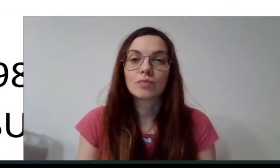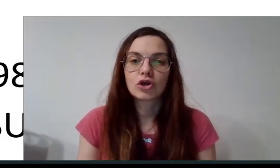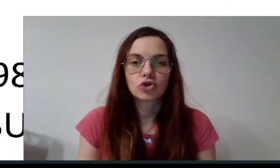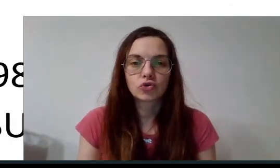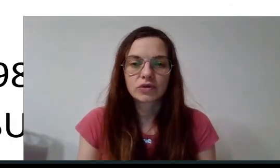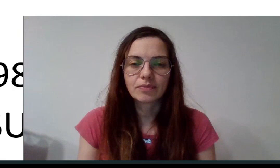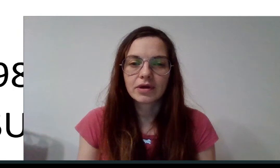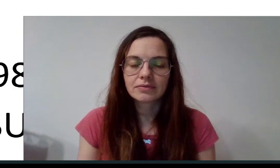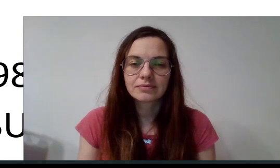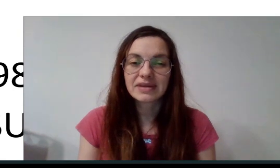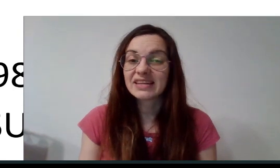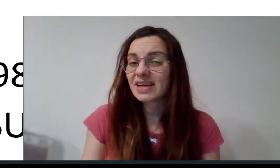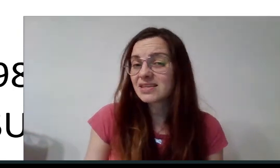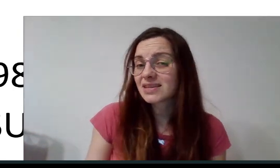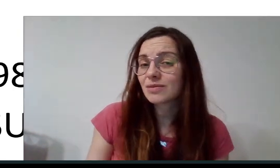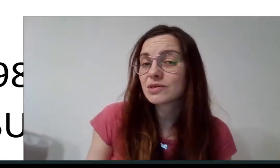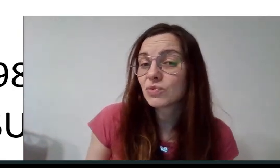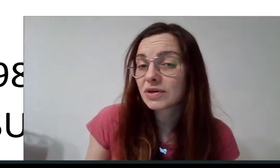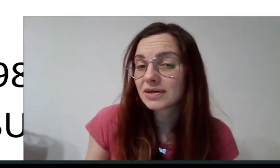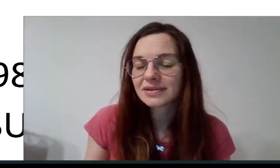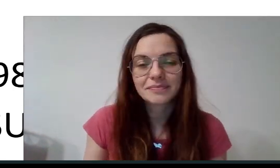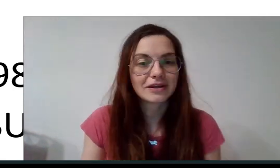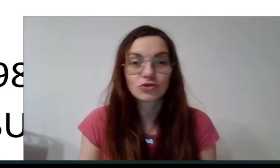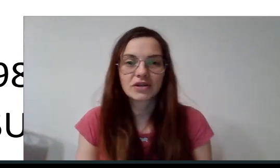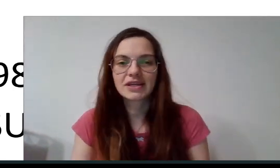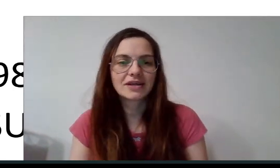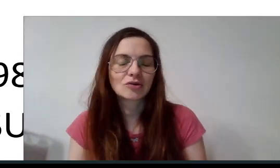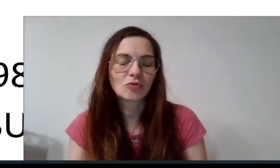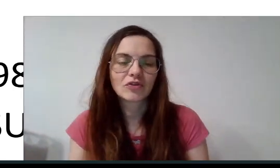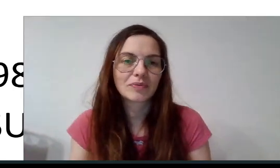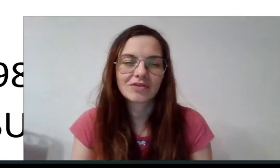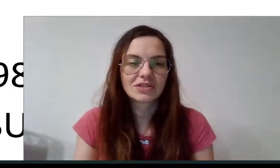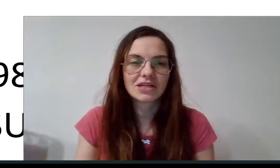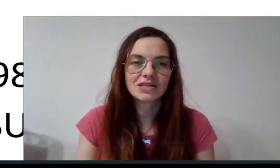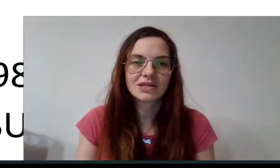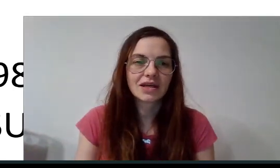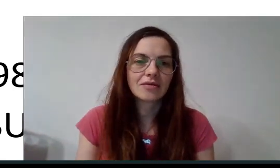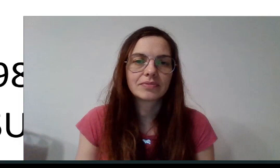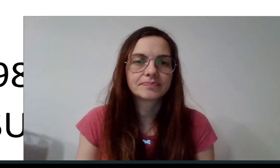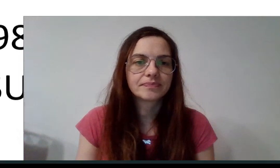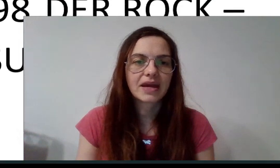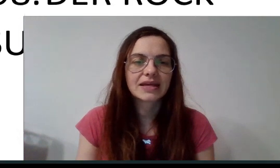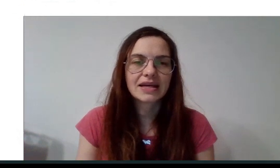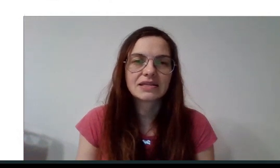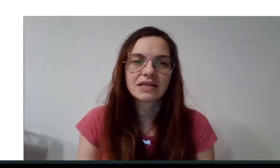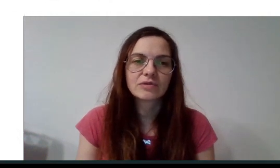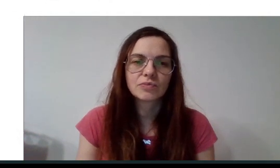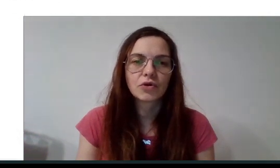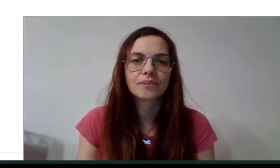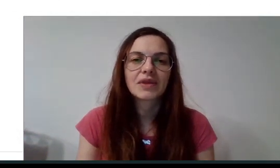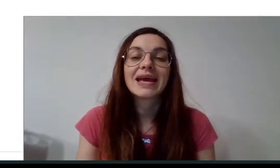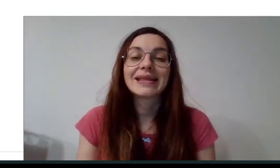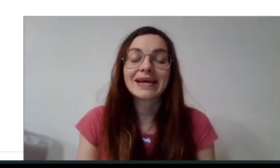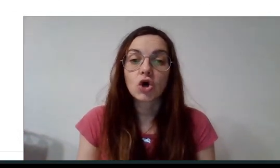boja. Ein kleines gelbes Buch, mala žuta knjiga, to mi je uvijek prva asocijacija na gelb. Ein kleines gelbes Buch. Der